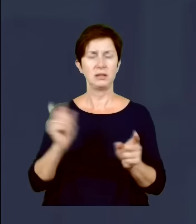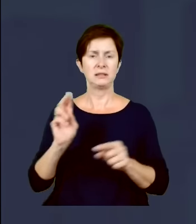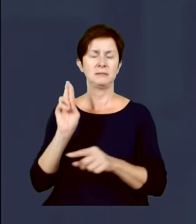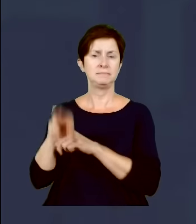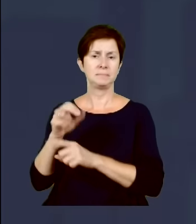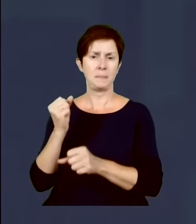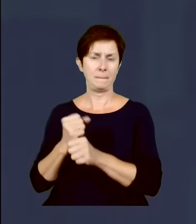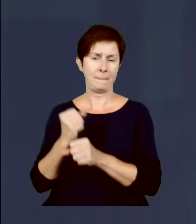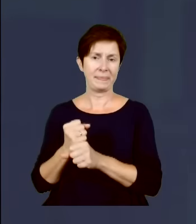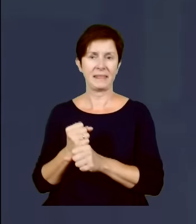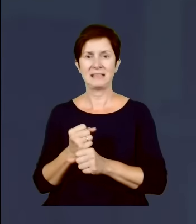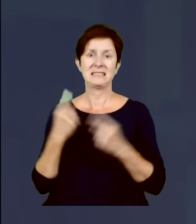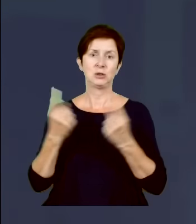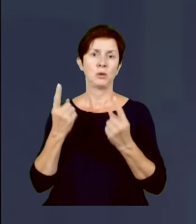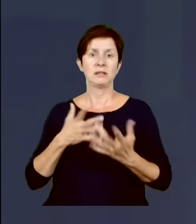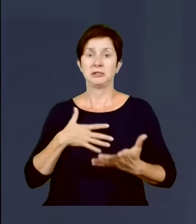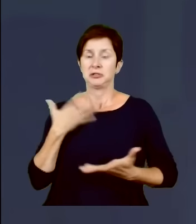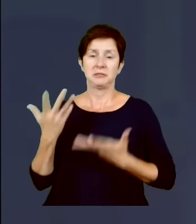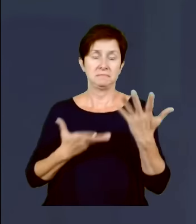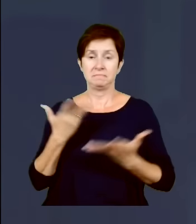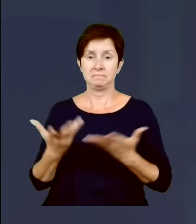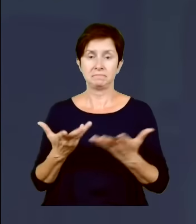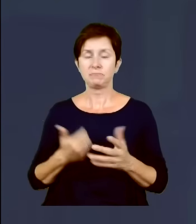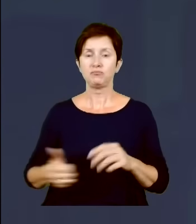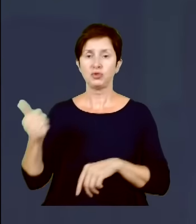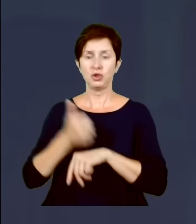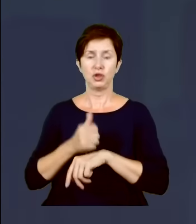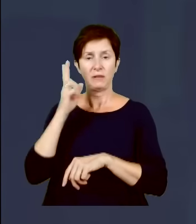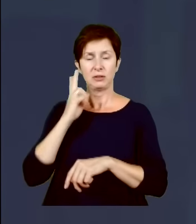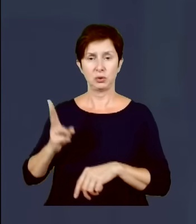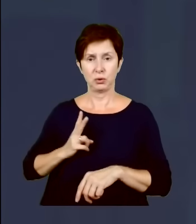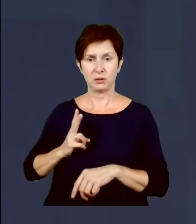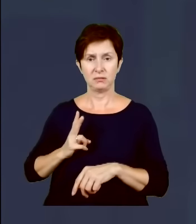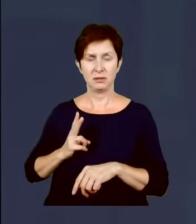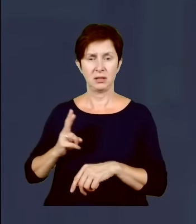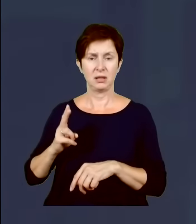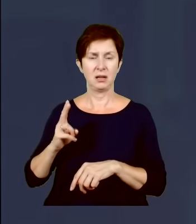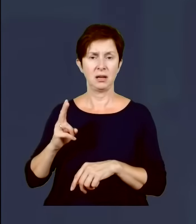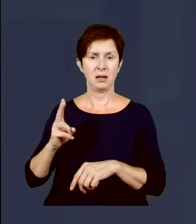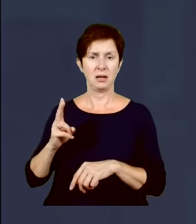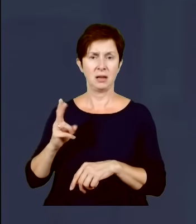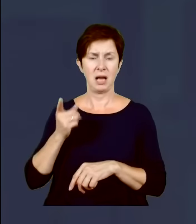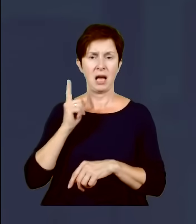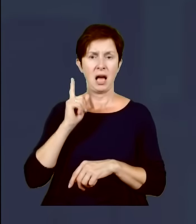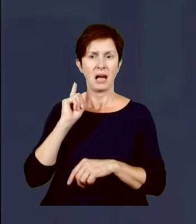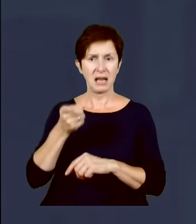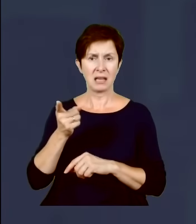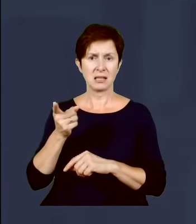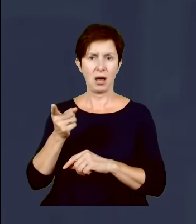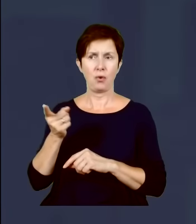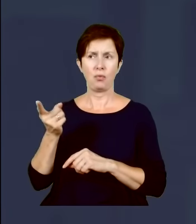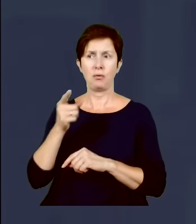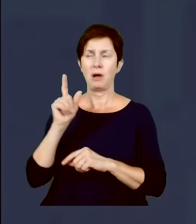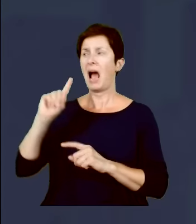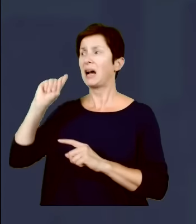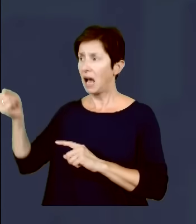okolicznościach wręcz przełożony szef Instytutu sieci Łukasiewicza kazał go po prostu zatrudnić więc to